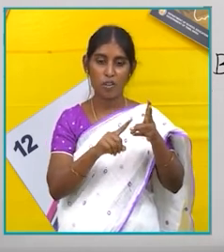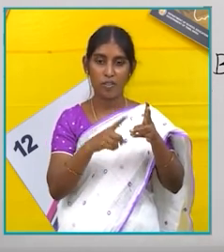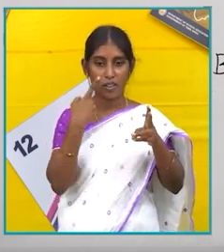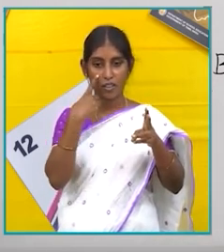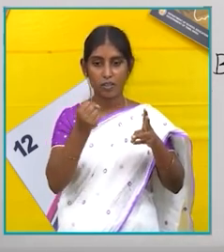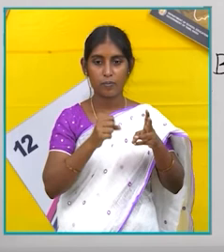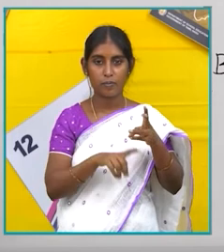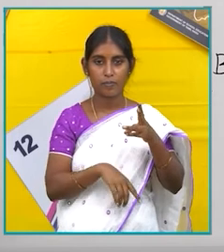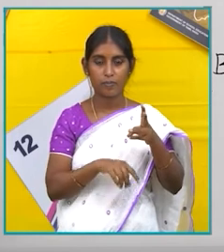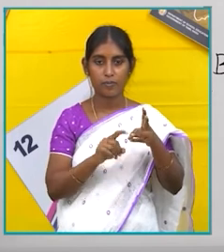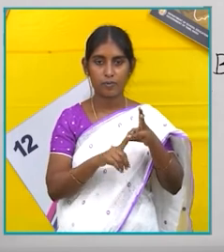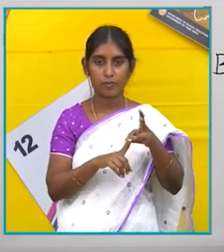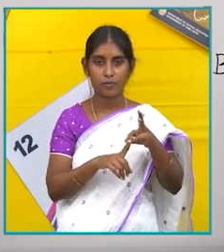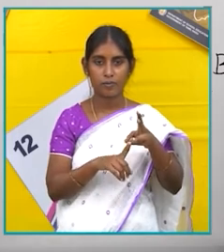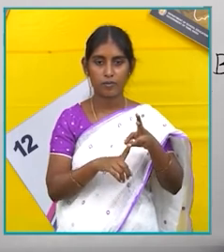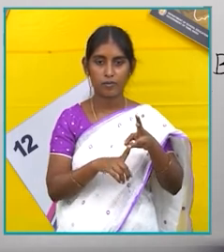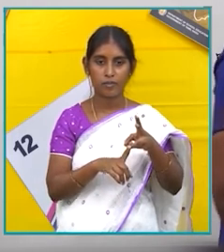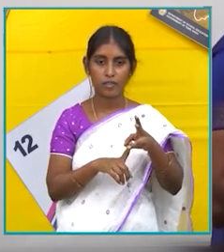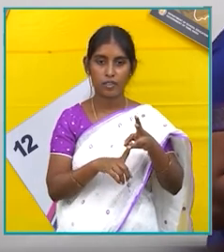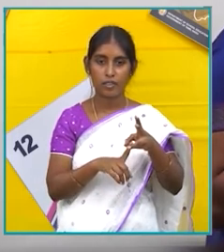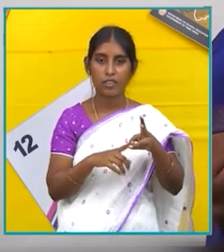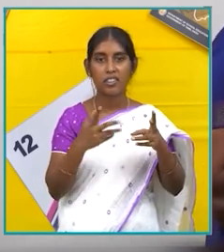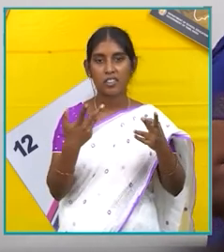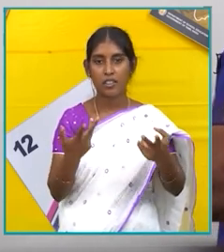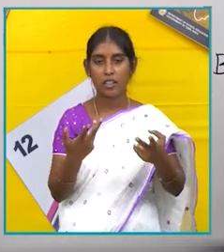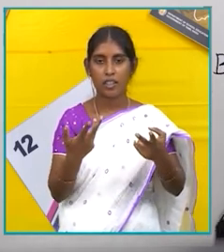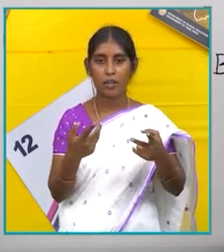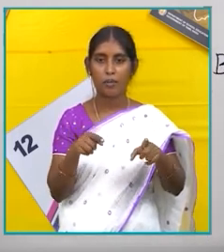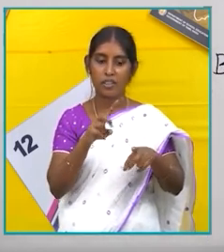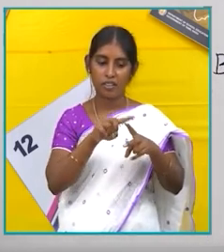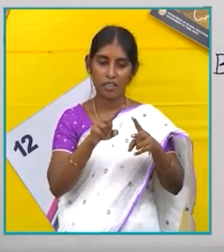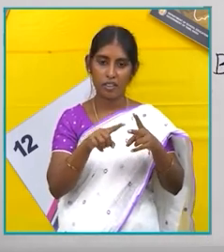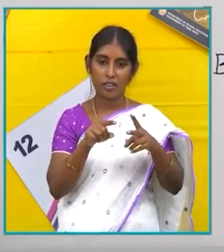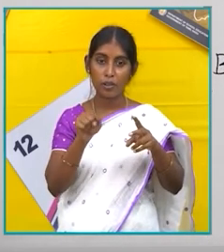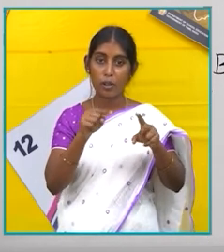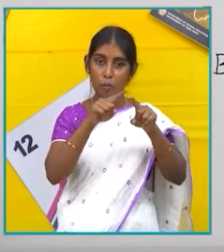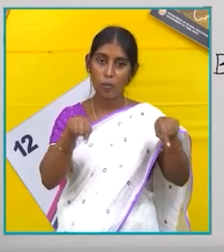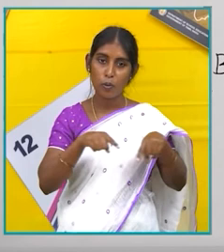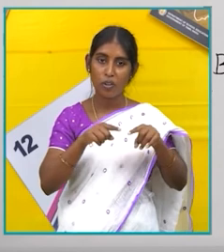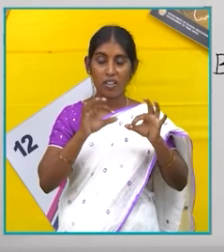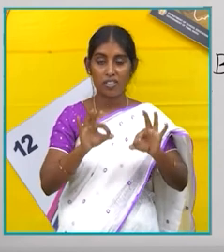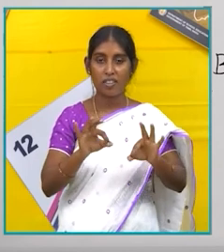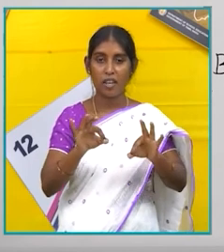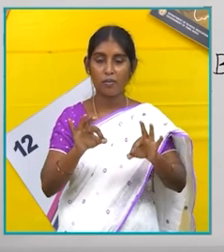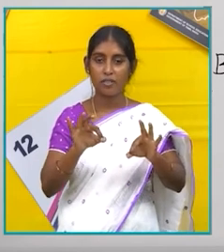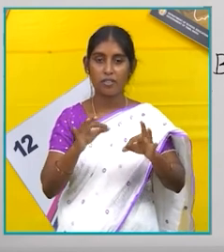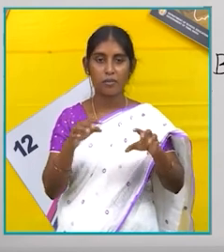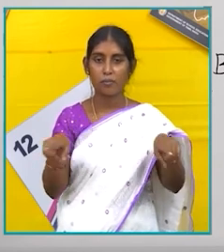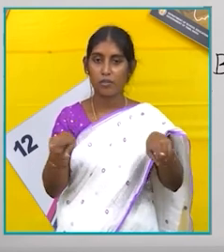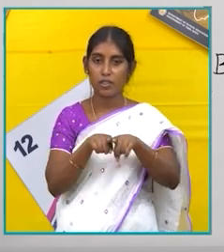அதனால இது என்னது இந்த ரெண்டு முக்கோணங்களும் சர்வசம முக்கோணங்கள் அல்ல சோ அத நாம எப்படி குறிச்சுக்கலாம்